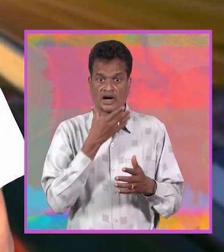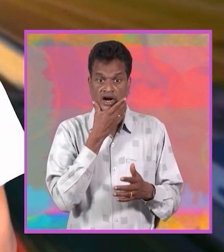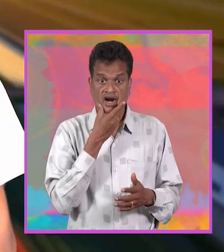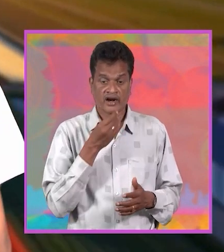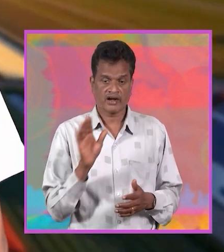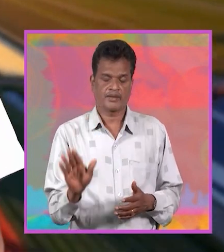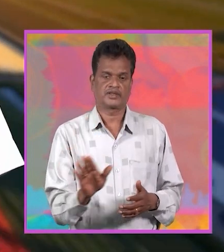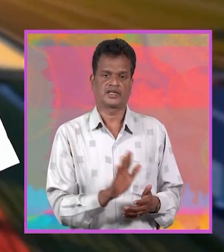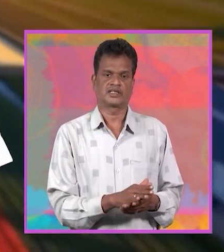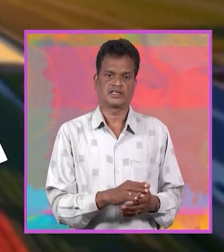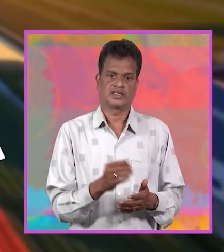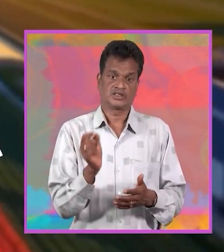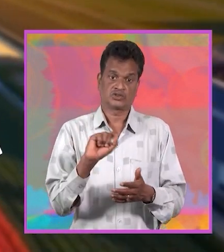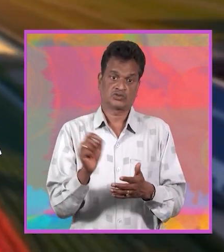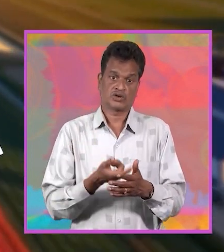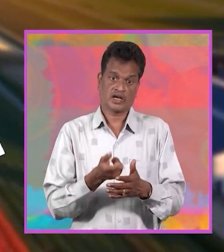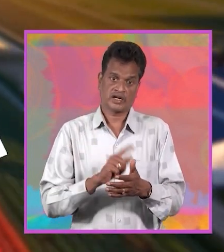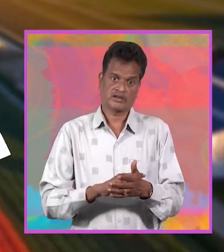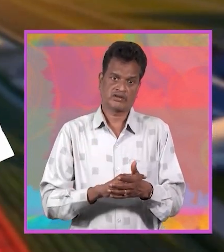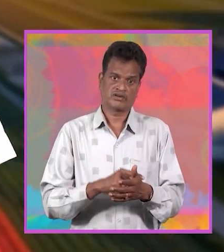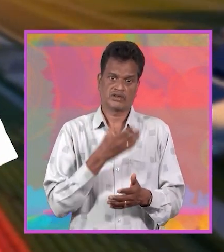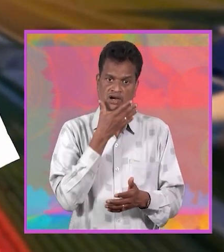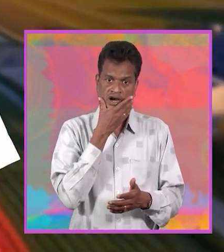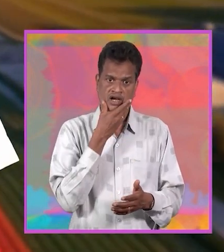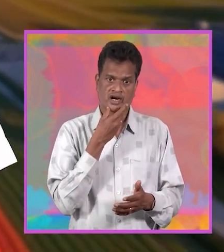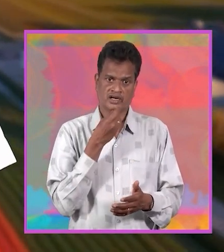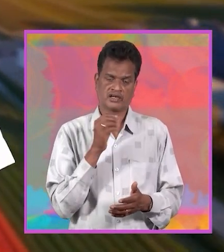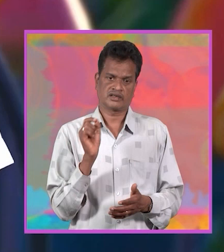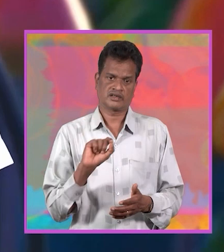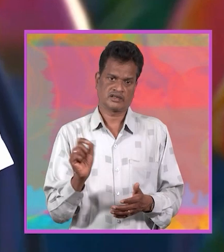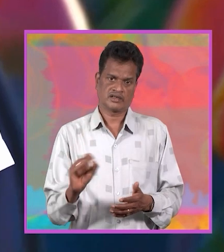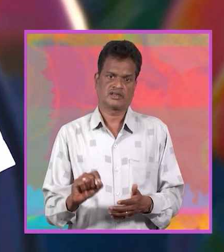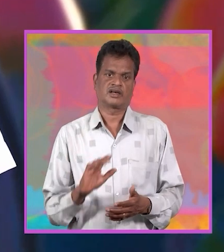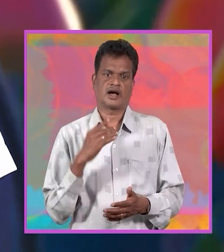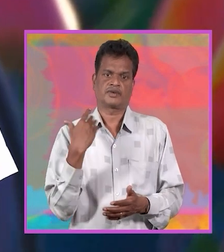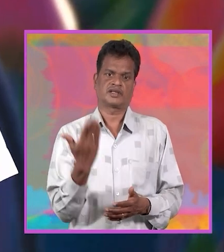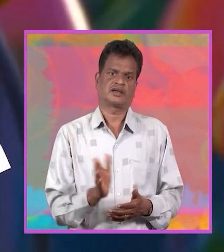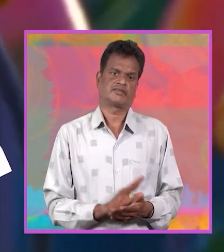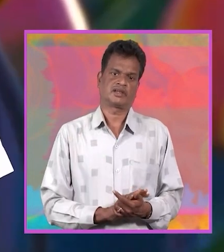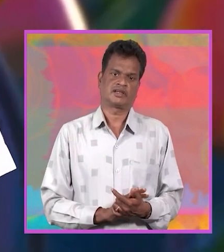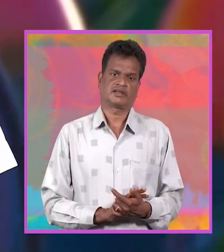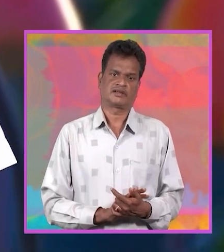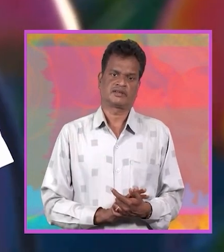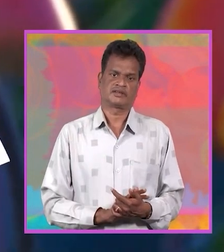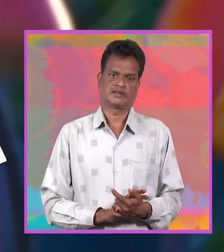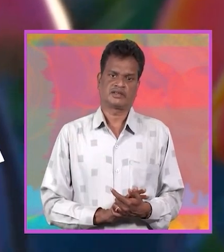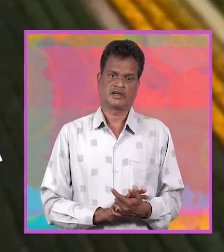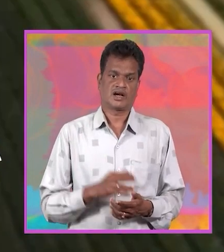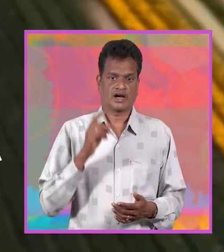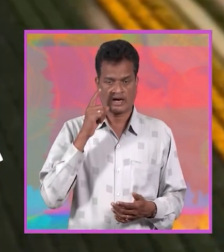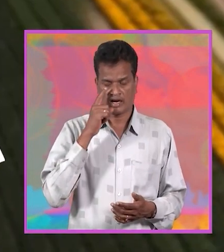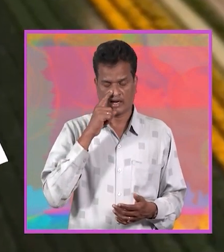அமைந்தனவே. எழுத்து சொல் பொருள் யாப்போடு அணியும் அழகாய் அமைந்தனவே. அன்னை